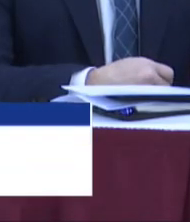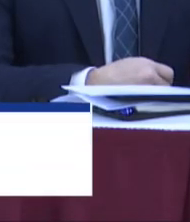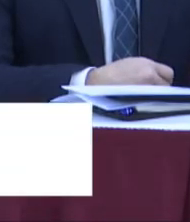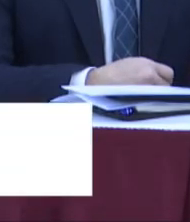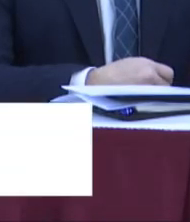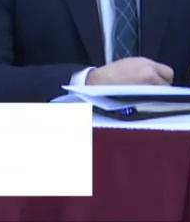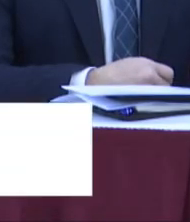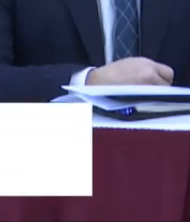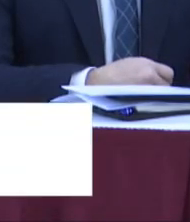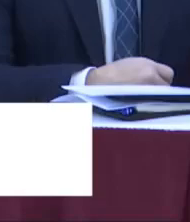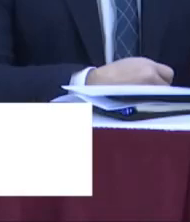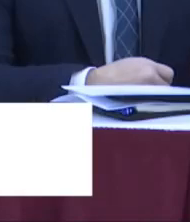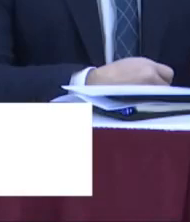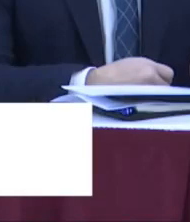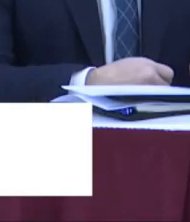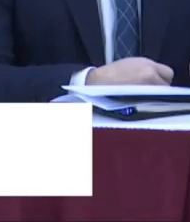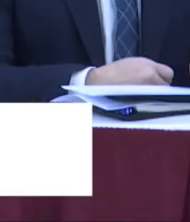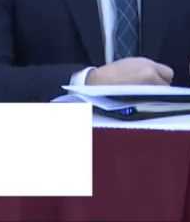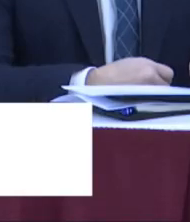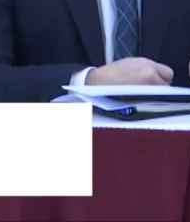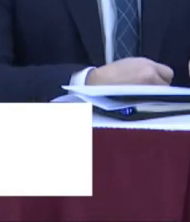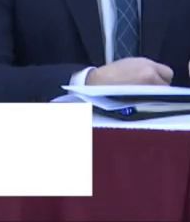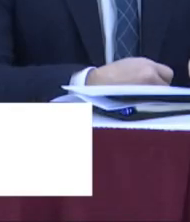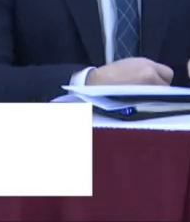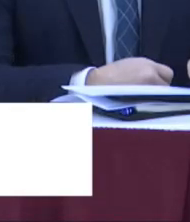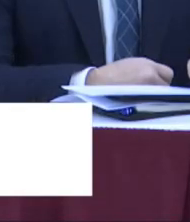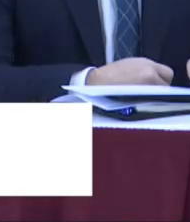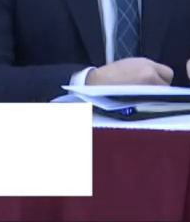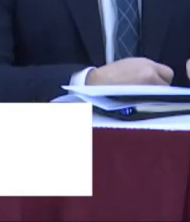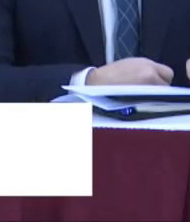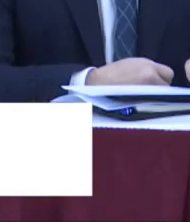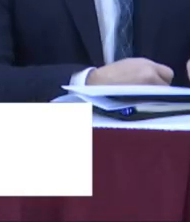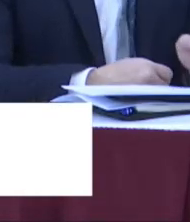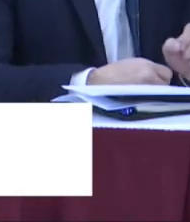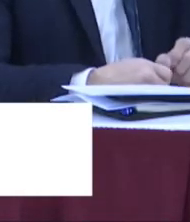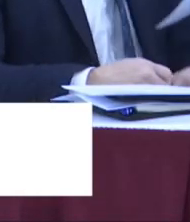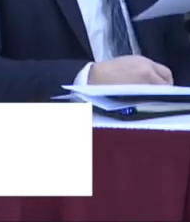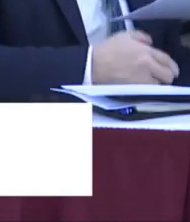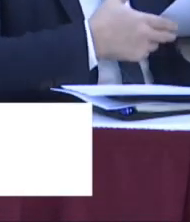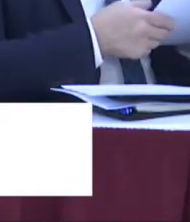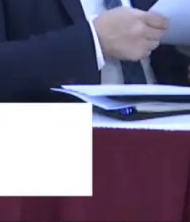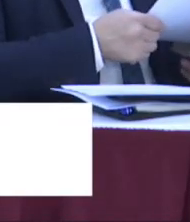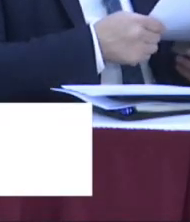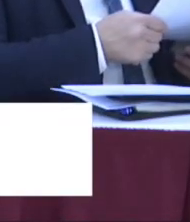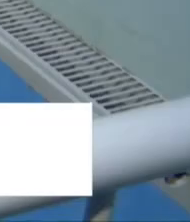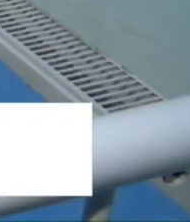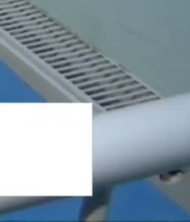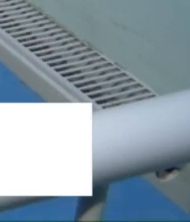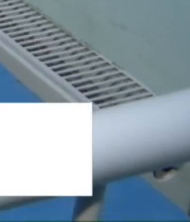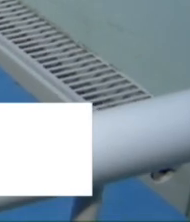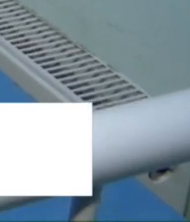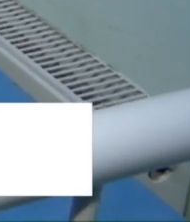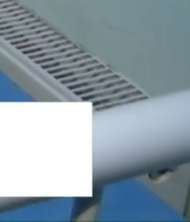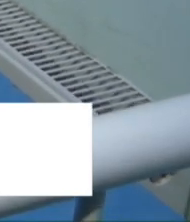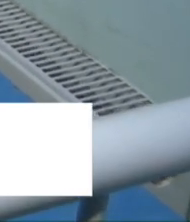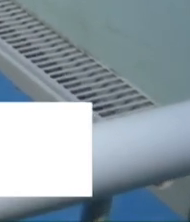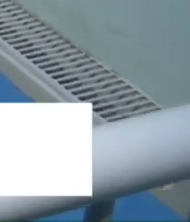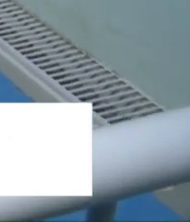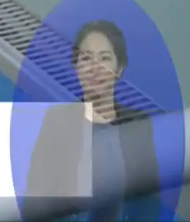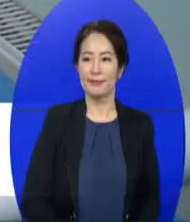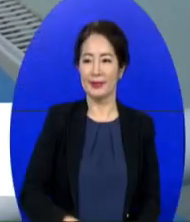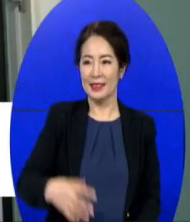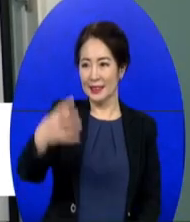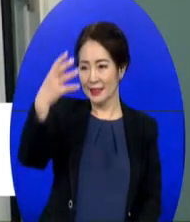мэдээ цагдаагийн байгууллага мэрэгжлийн хяналтын байгууллага бол тодорхой арга хэмжээнүүдийг бол тооцож ажиллана гэдэг хэлмээр байна. Засгийн газрын